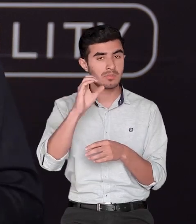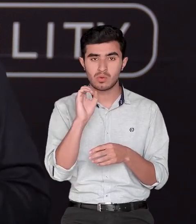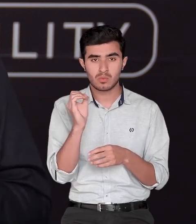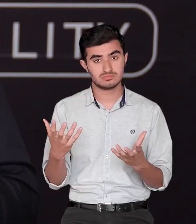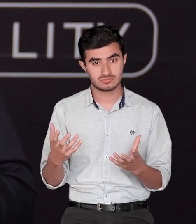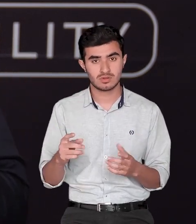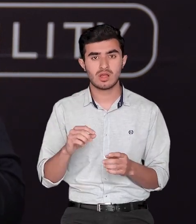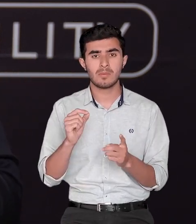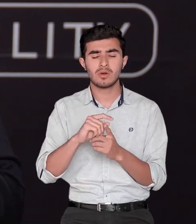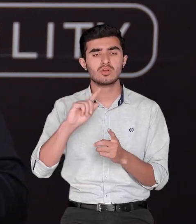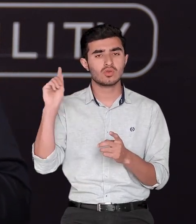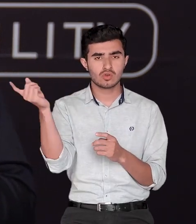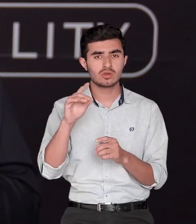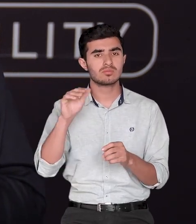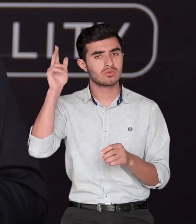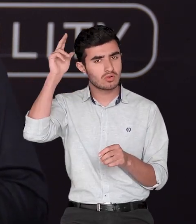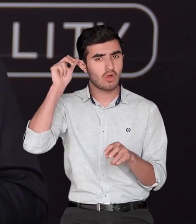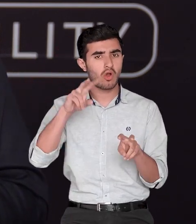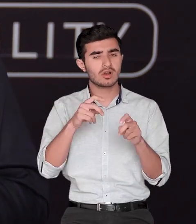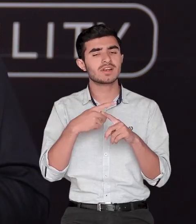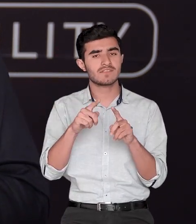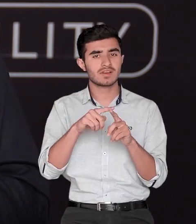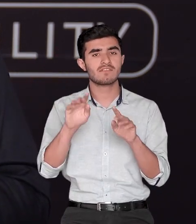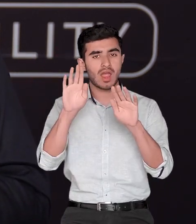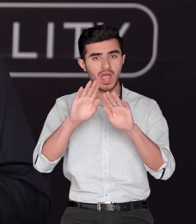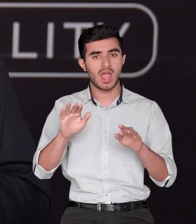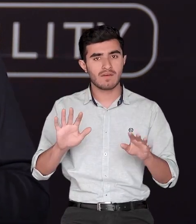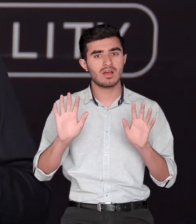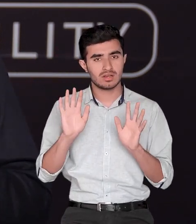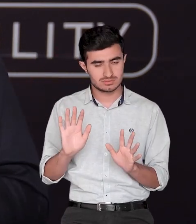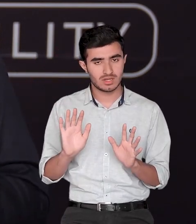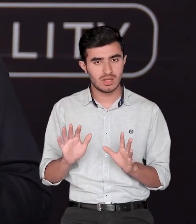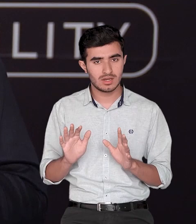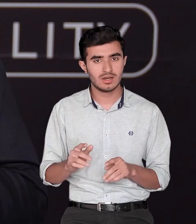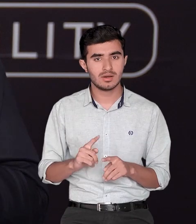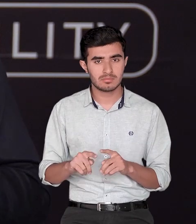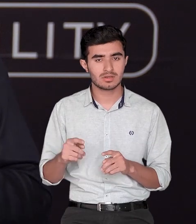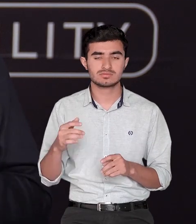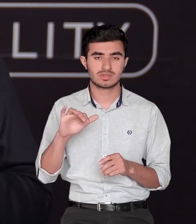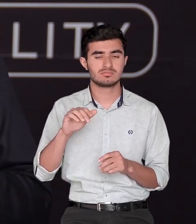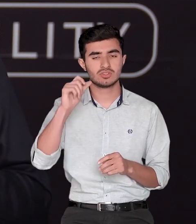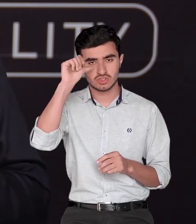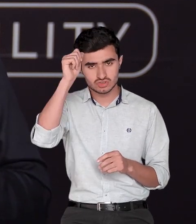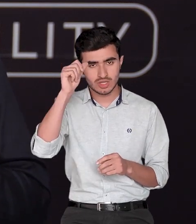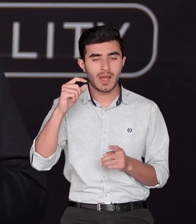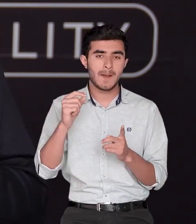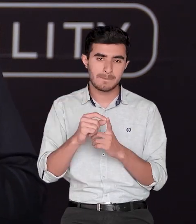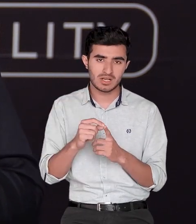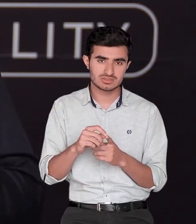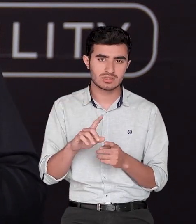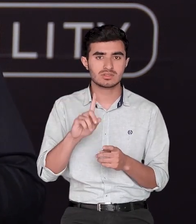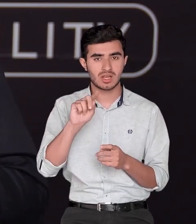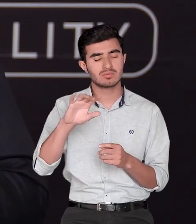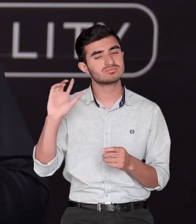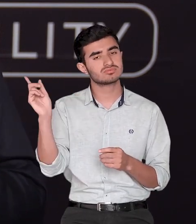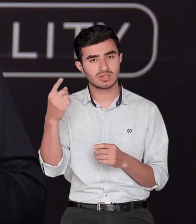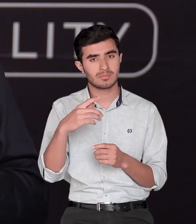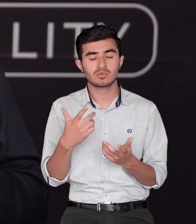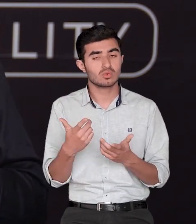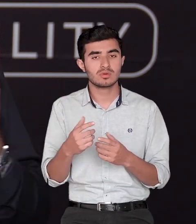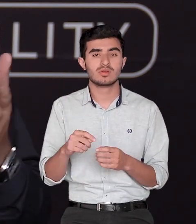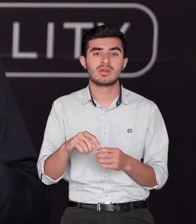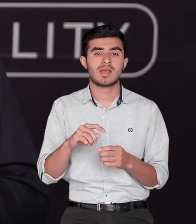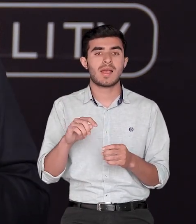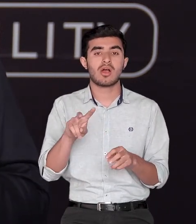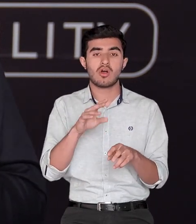बड़ा कल्चर है, मेरा ख्याल है कि पूरी दुनिया में कहीं नहीं है। पूरी दुनिया में हॉर्सेस रिलेटेड बहुत सारे इवेंट होते हैं इंडिया में,